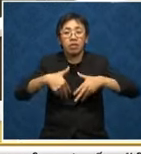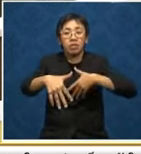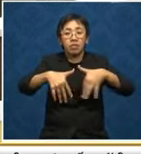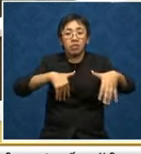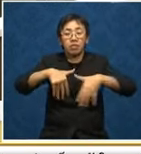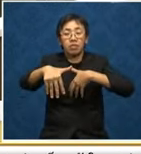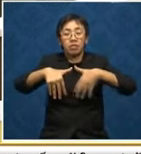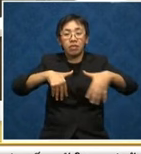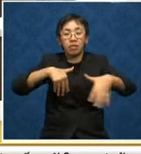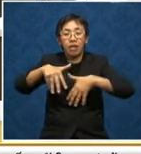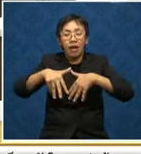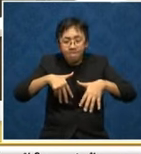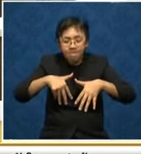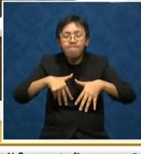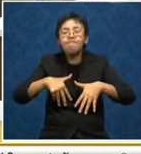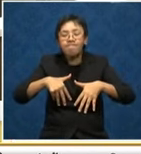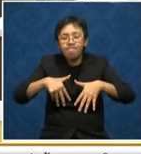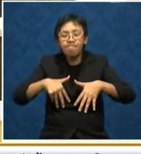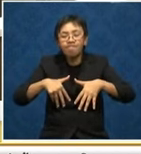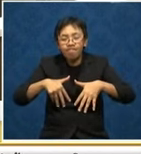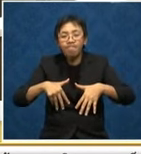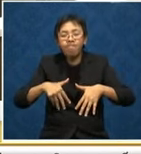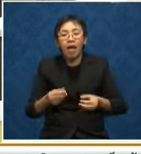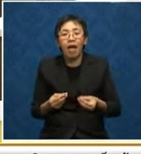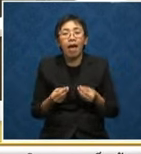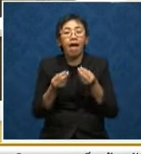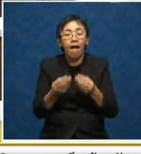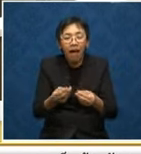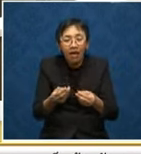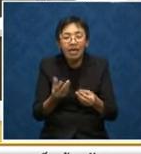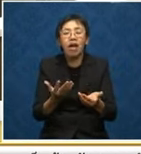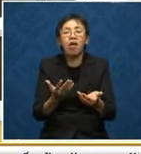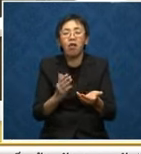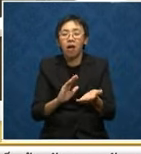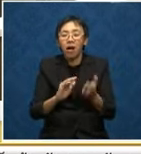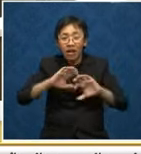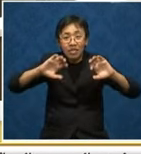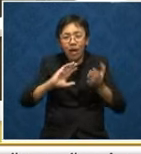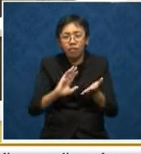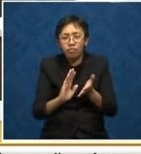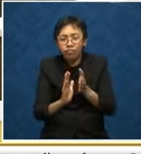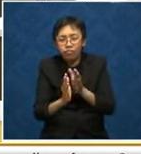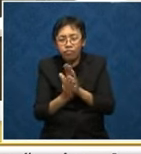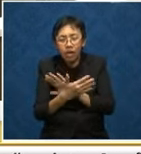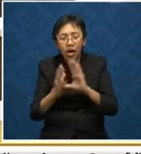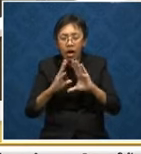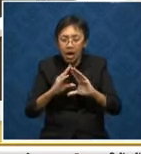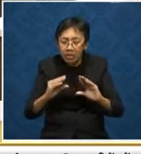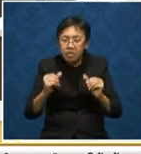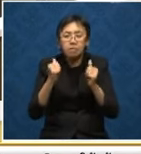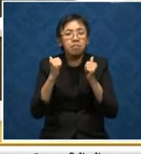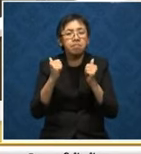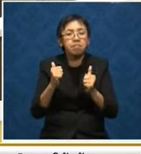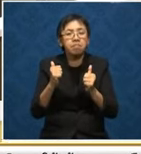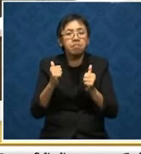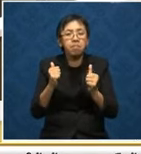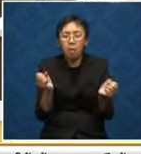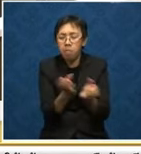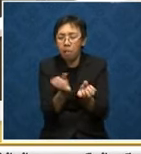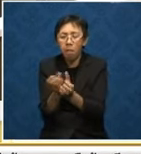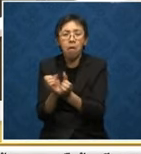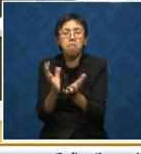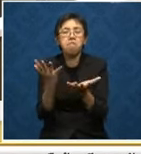นทั้งหลายได้มอบหมายไว้วางใจให้มีการเปลี่ยนผ่านบ้านเมืองอย่างสงบสันติ